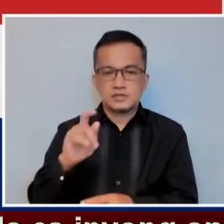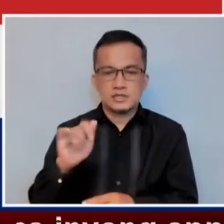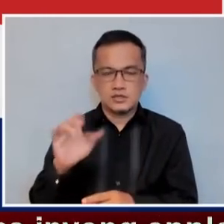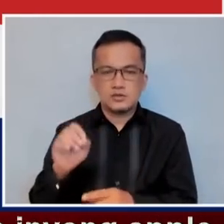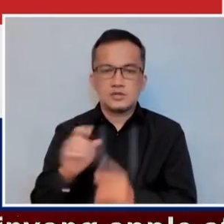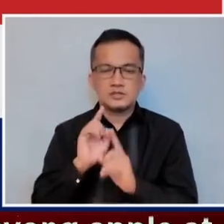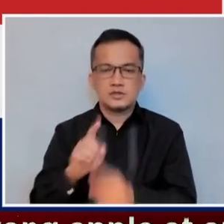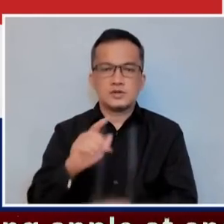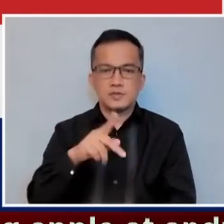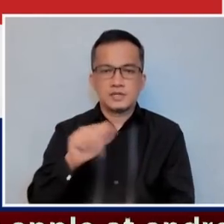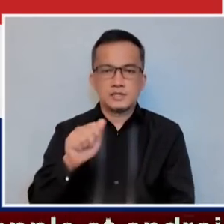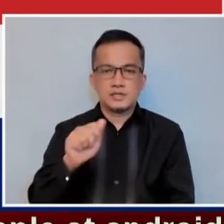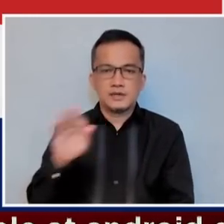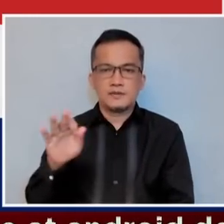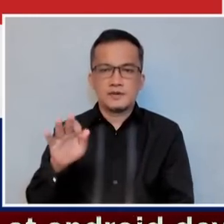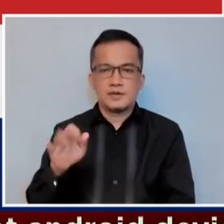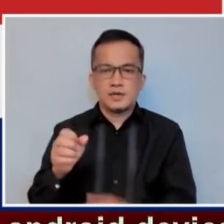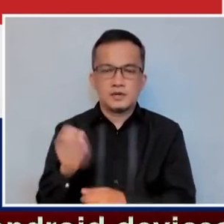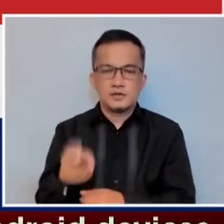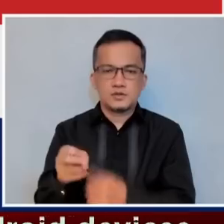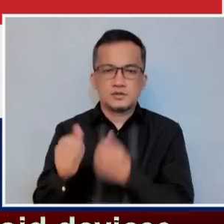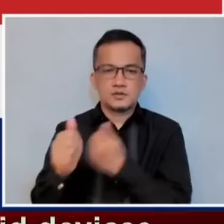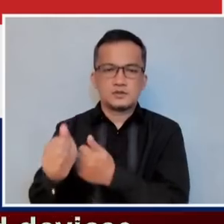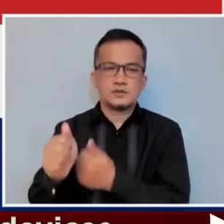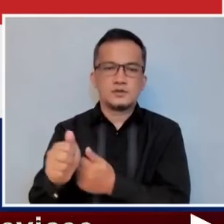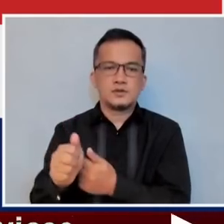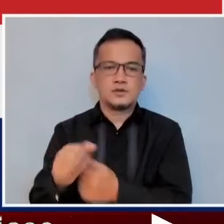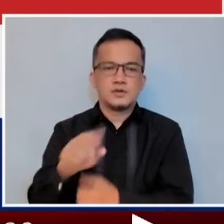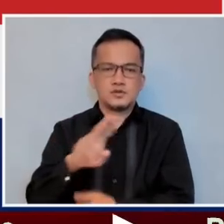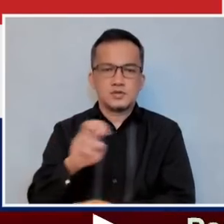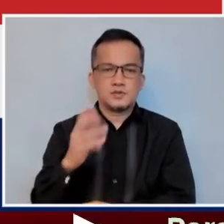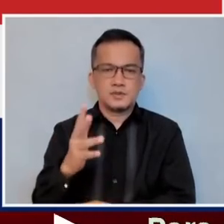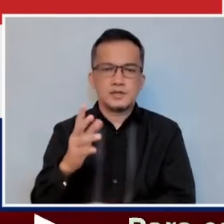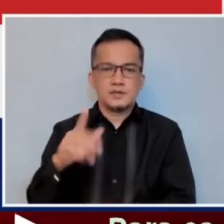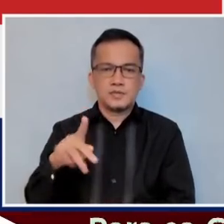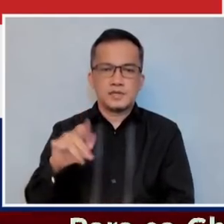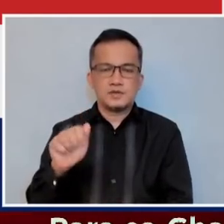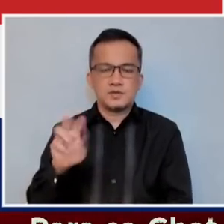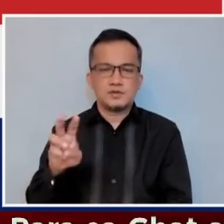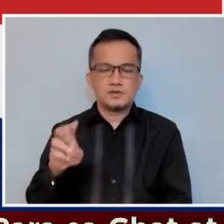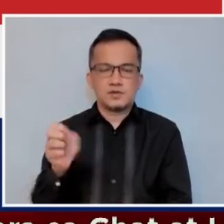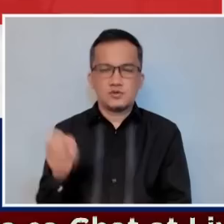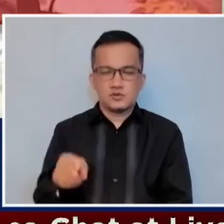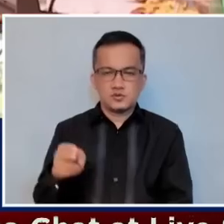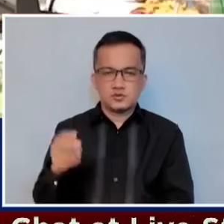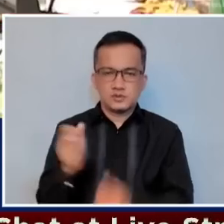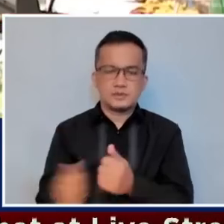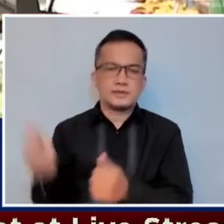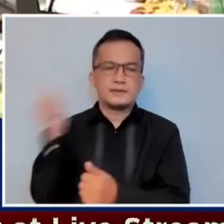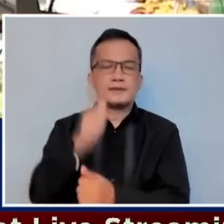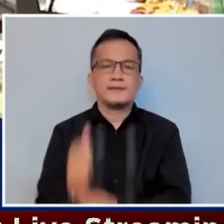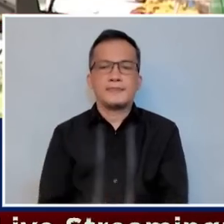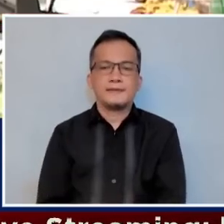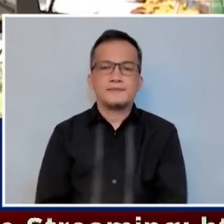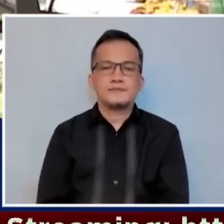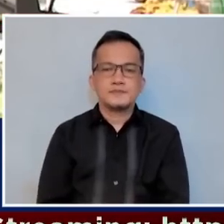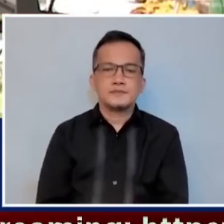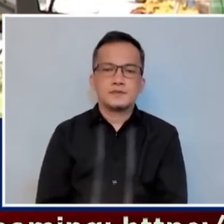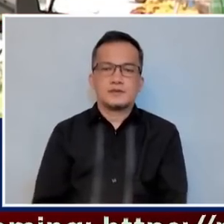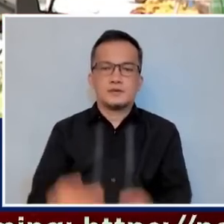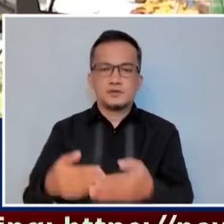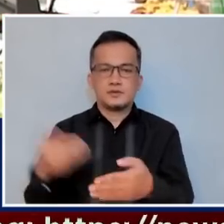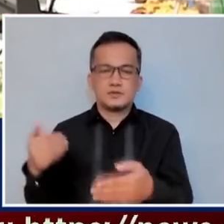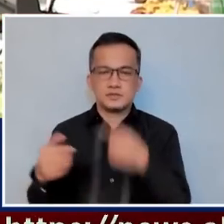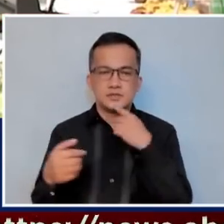Force, alinsunod ito sa mandato ng 250th PAW sa utos na rin na nakatataas. Nauna nang sinabi ni